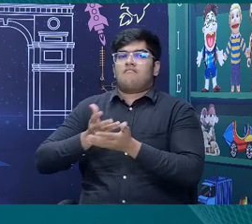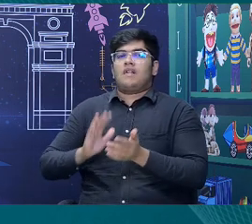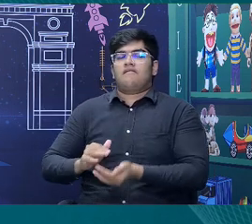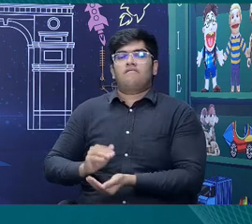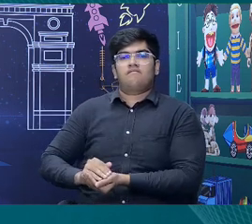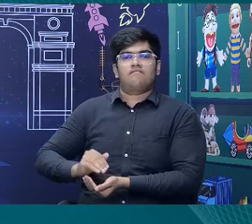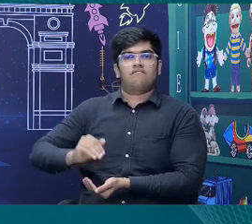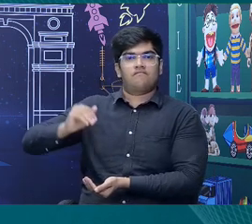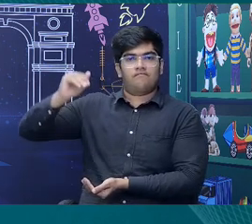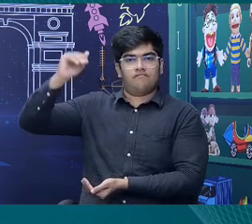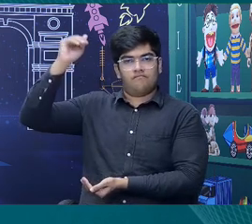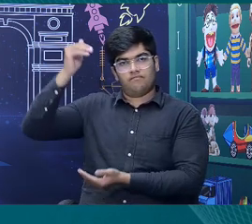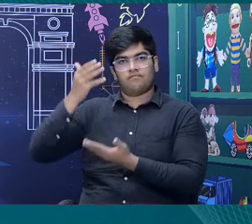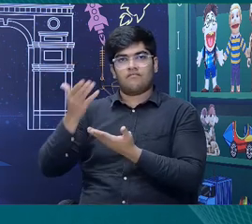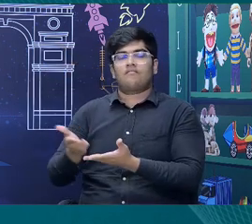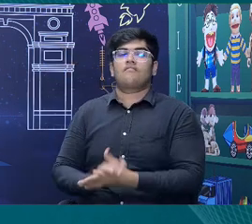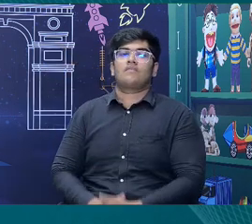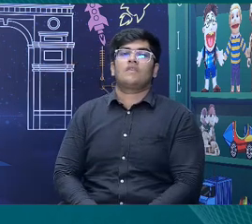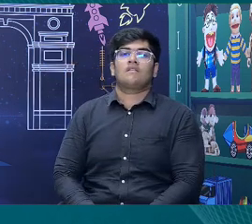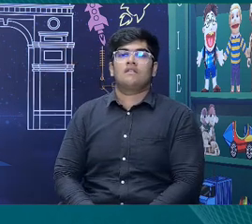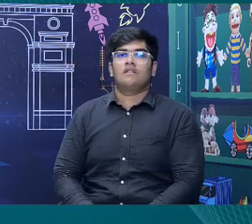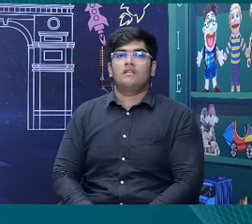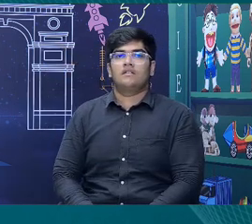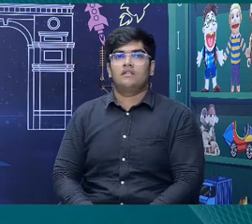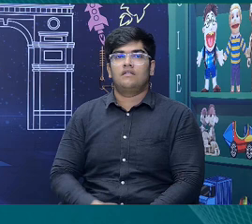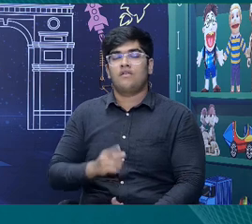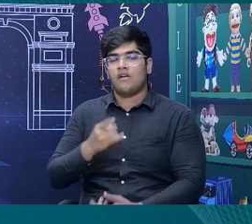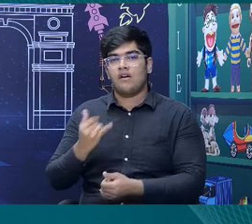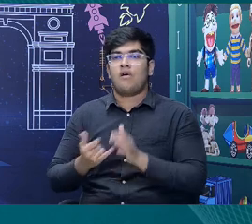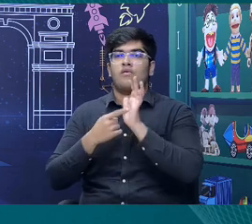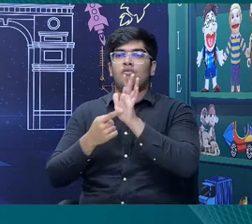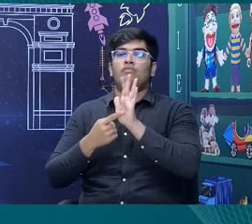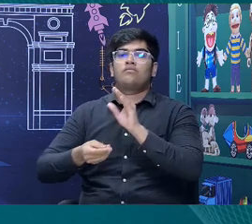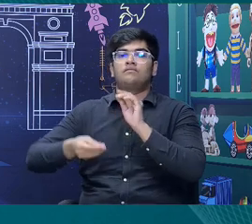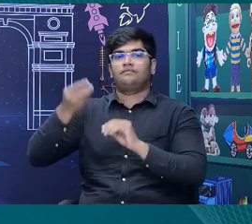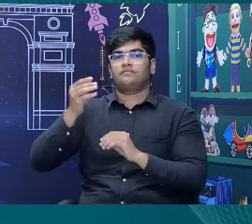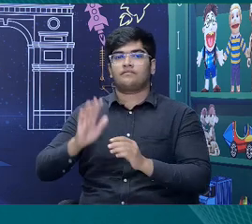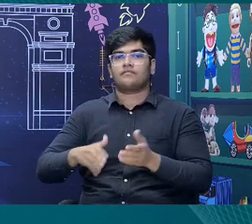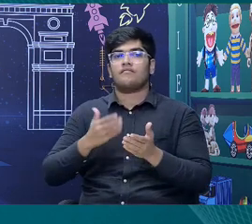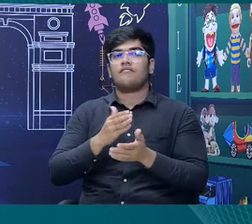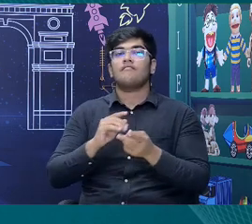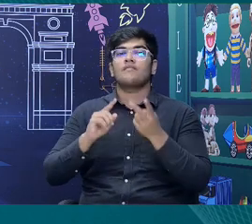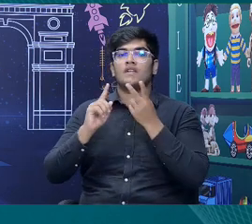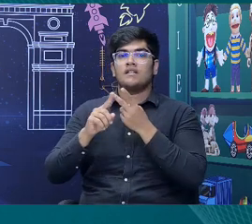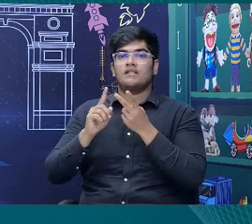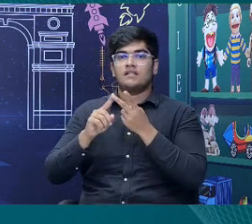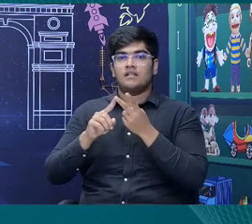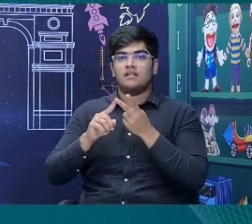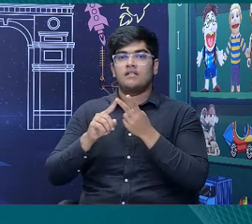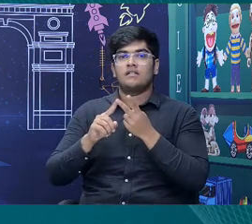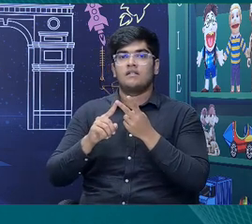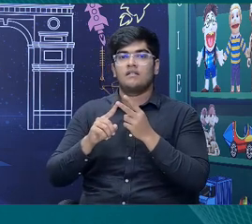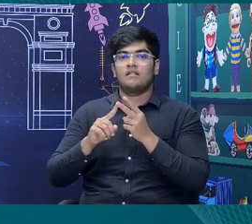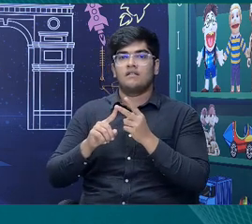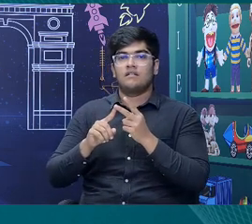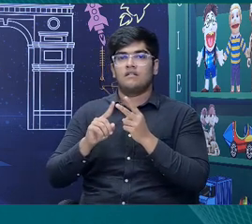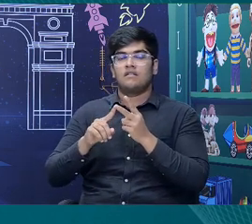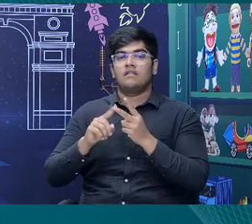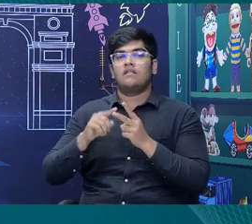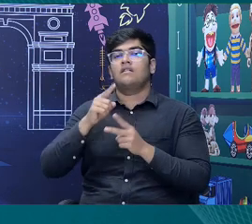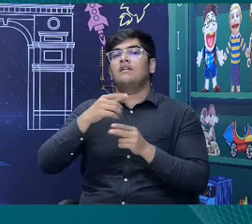दिक्कत आपको वो बचपन से है ले लेकिन वो शो अब हो रही है बिहेवियर में हम कंडीशनिंग की बात कर रहे हैं कंडीशनिंग बेसिकली आपकी